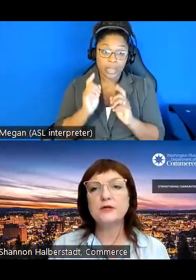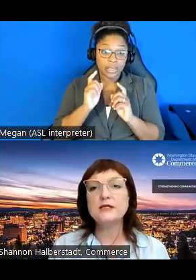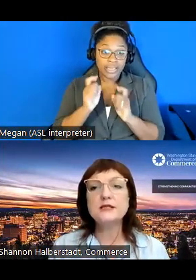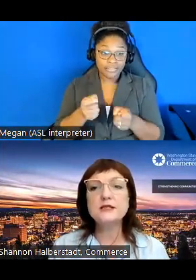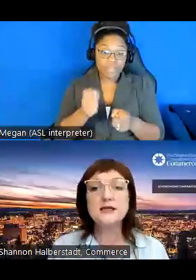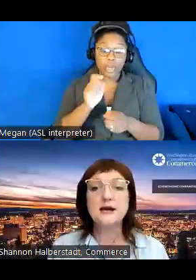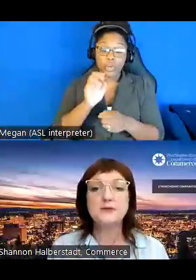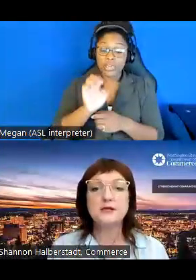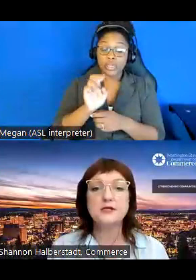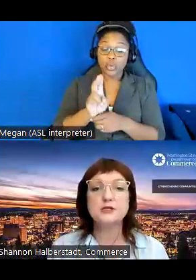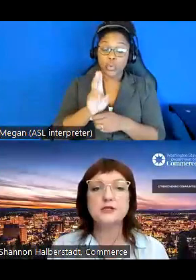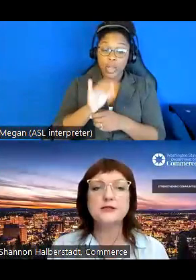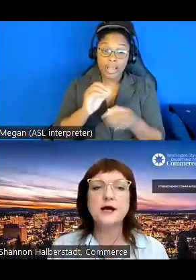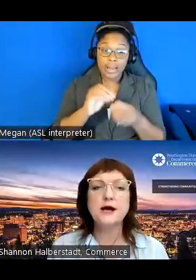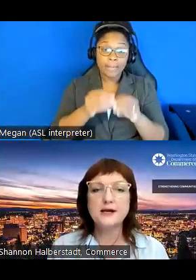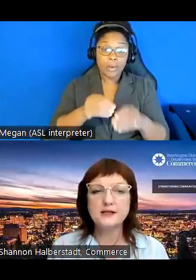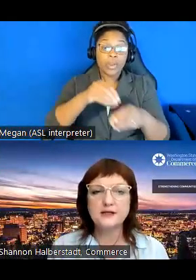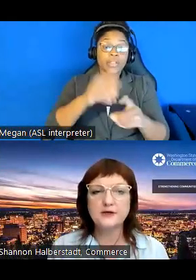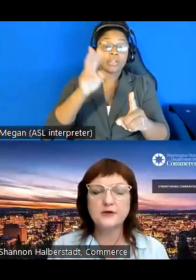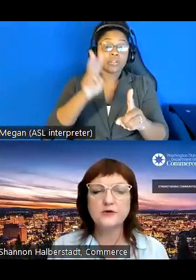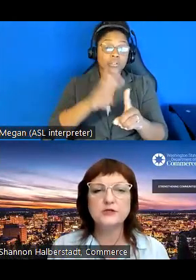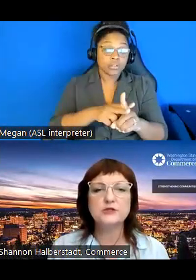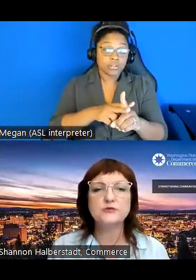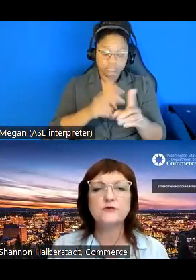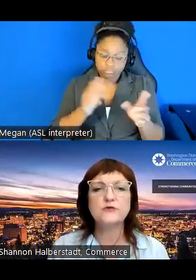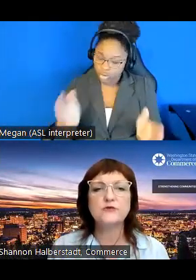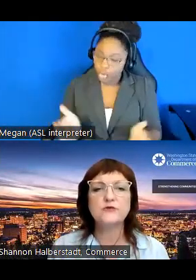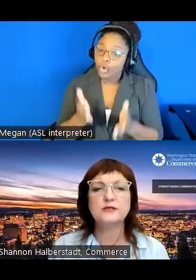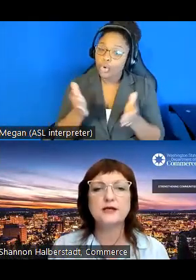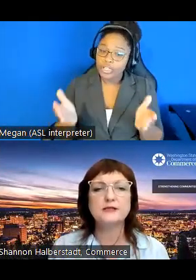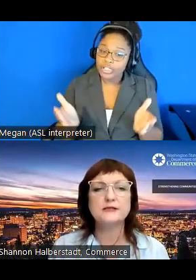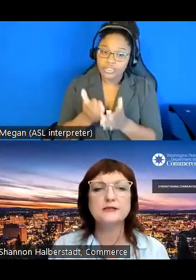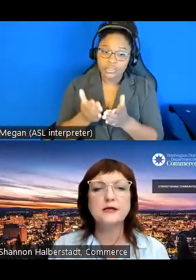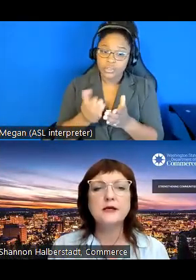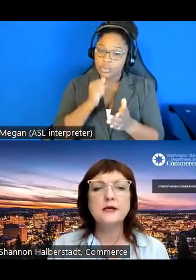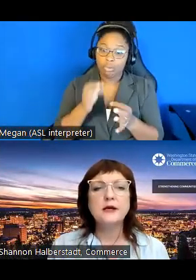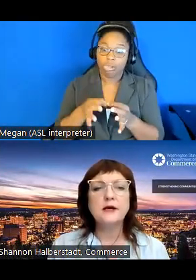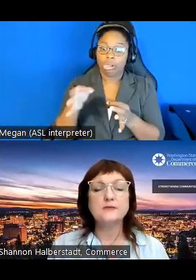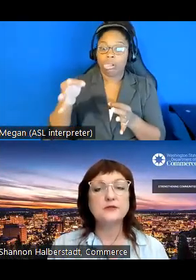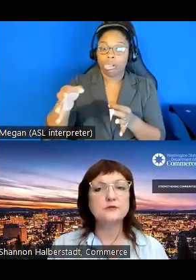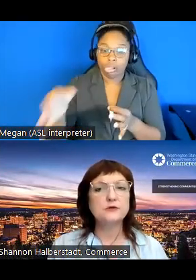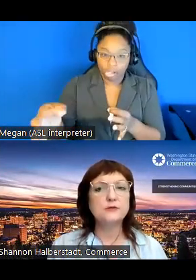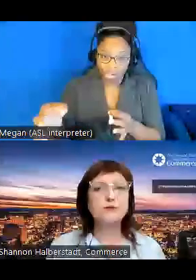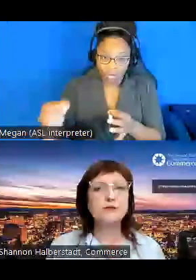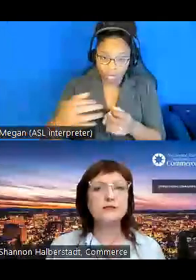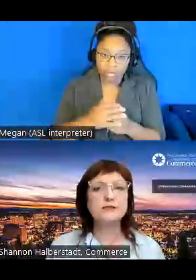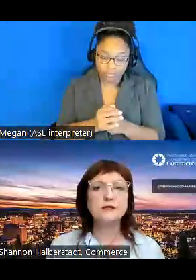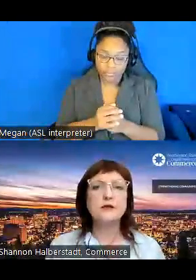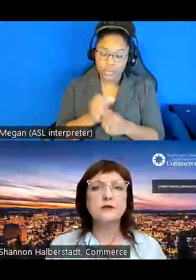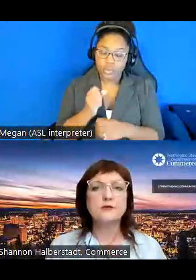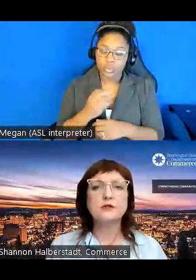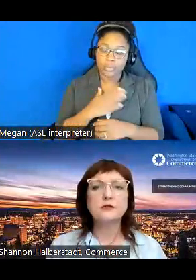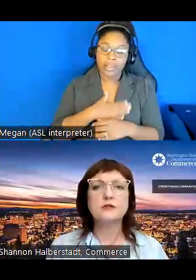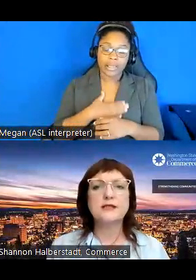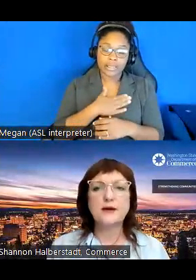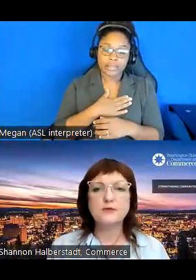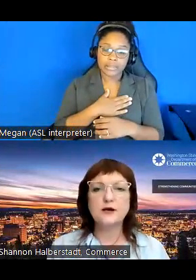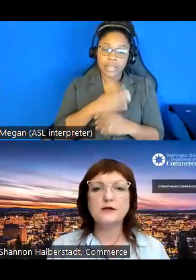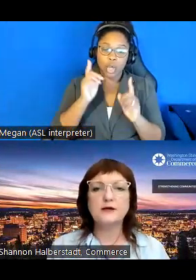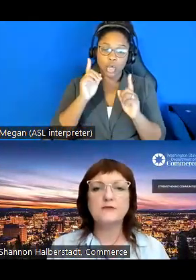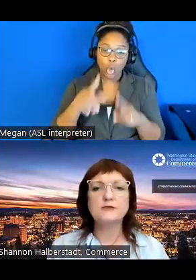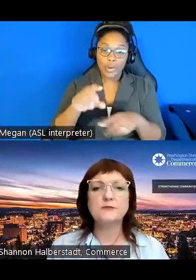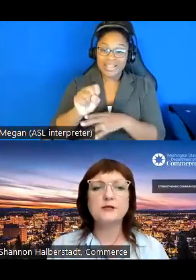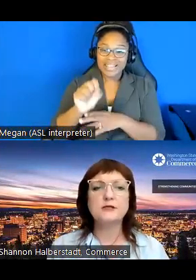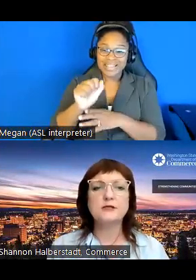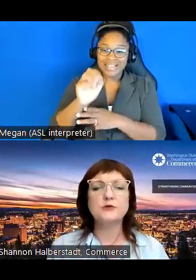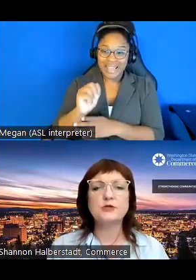만약에 그 UEI 번호는 그 신청서에 입력하지 않으시면은 추후에 제출하셔야